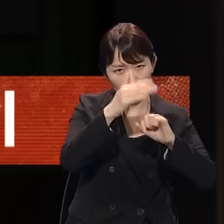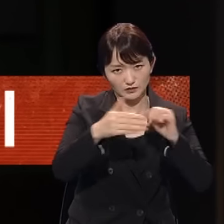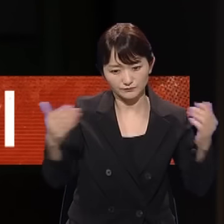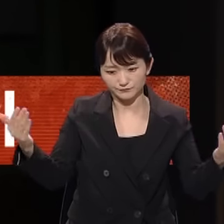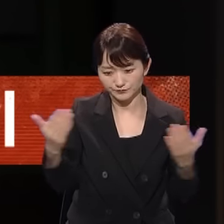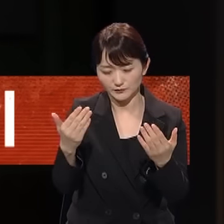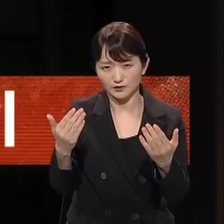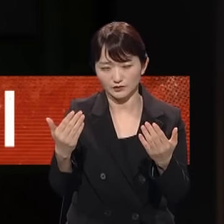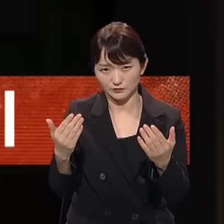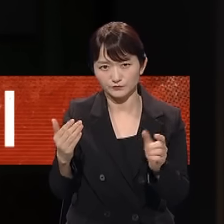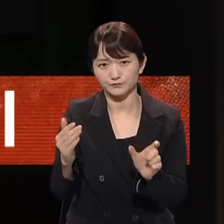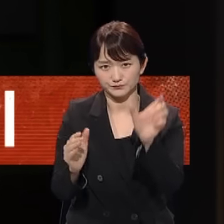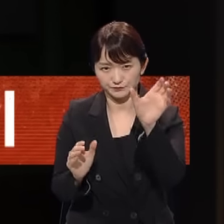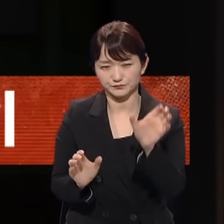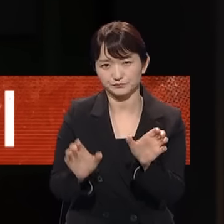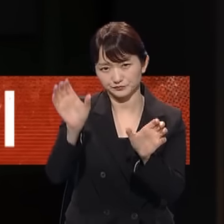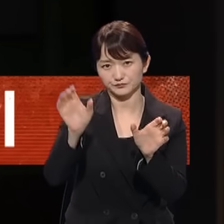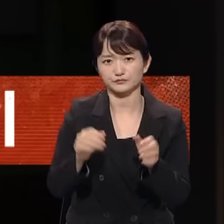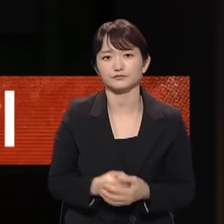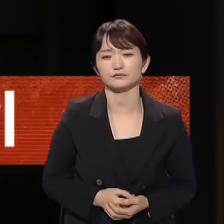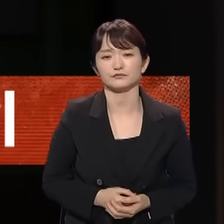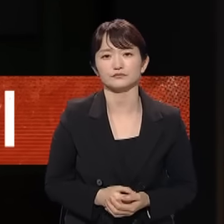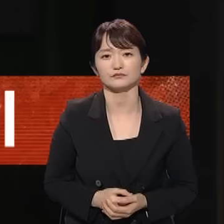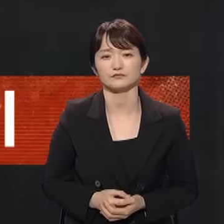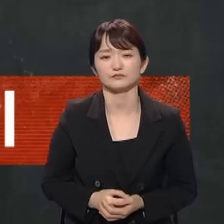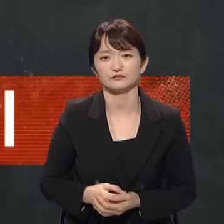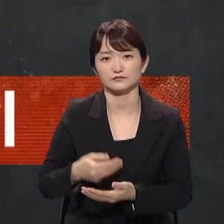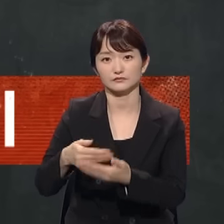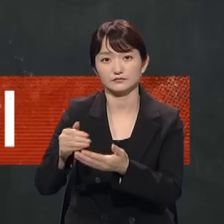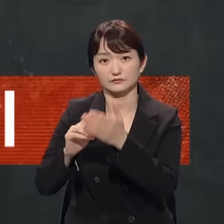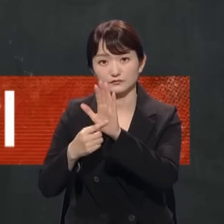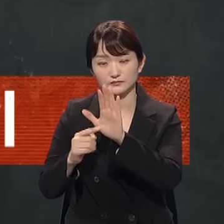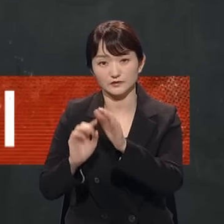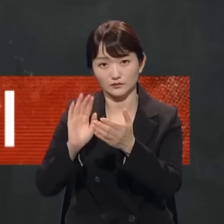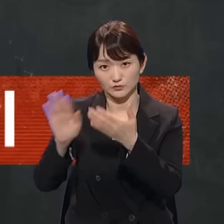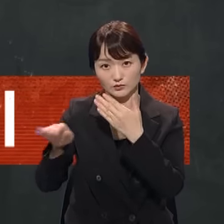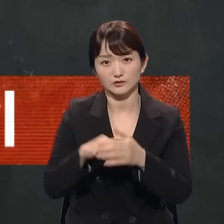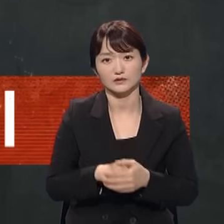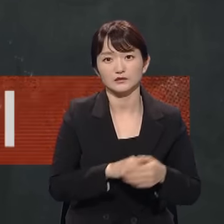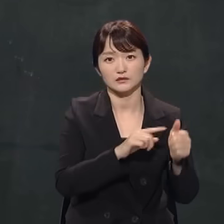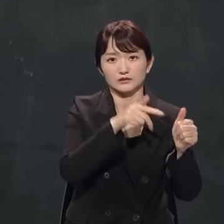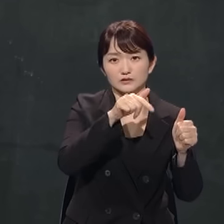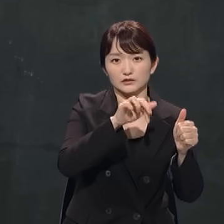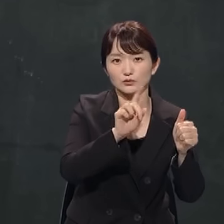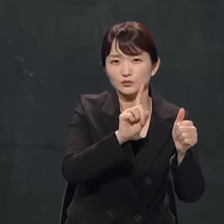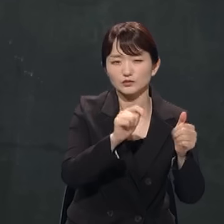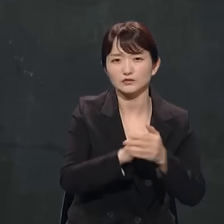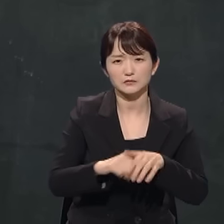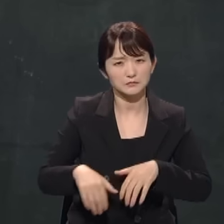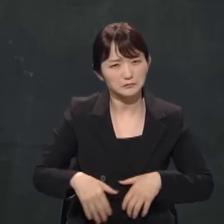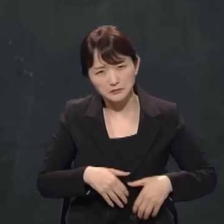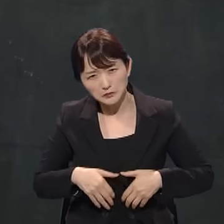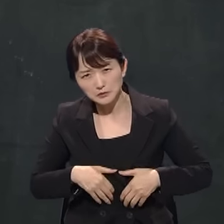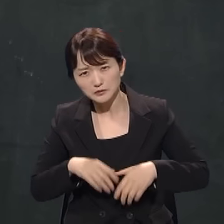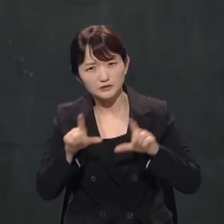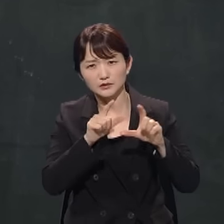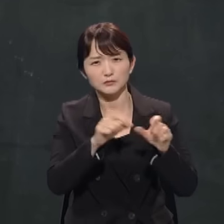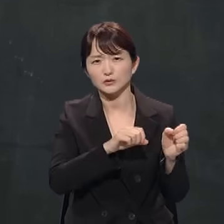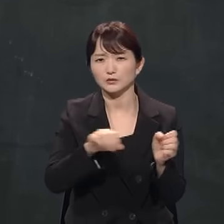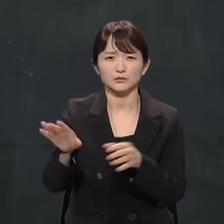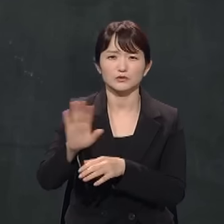했습니다. 몽타주가 공개된 이후 공교롭게도 지코는 SNS에 더 이상 머뭇거림의 삶을 흘려보내질 않길 등